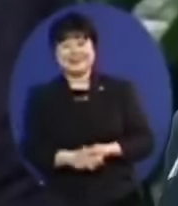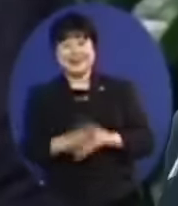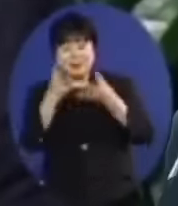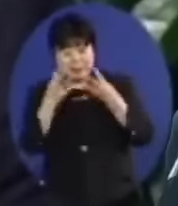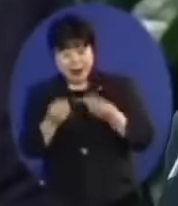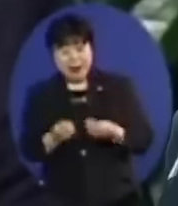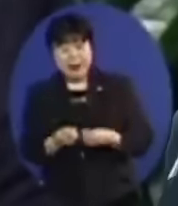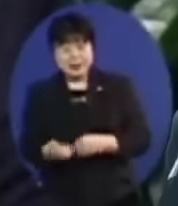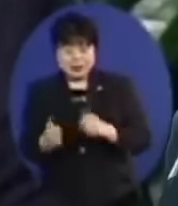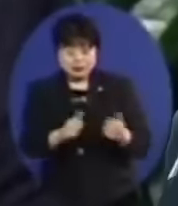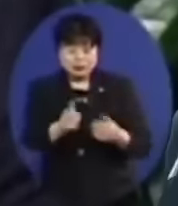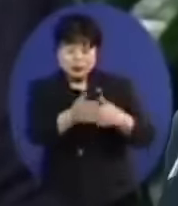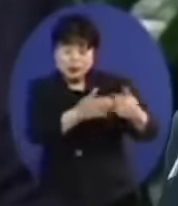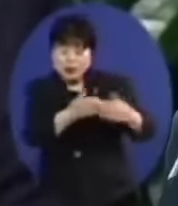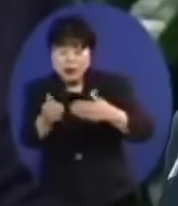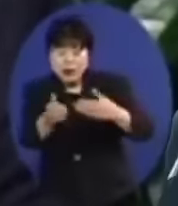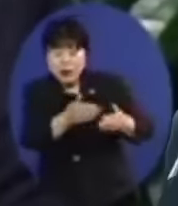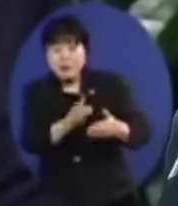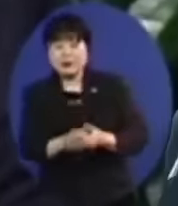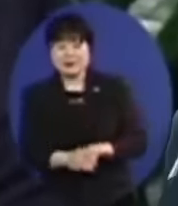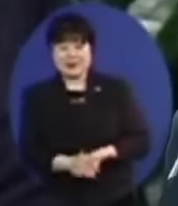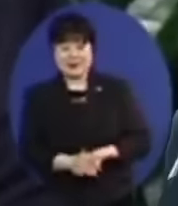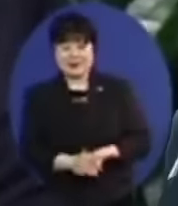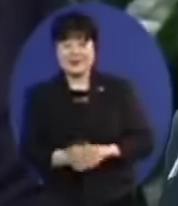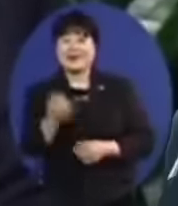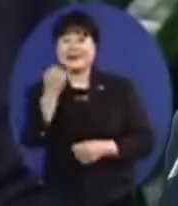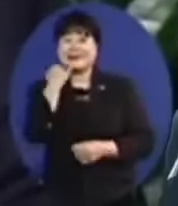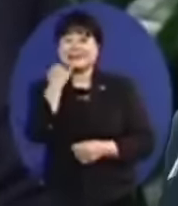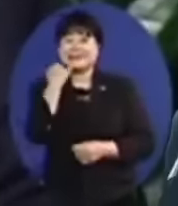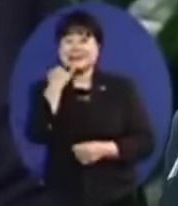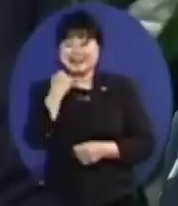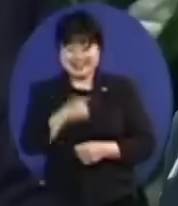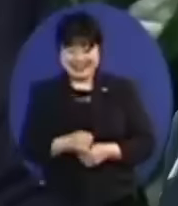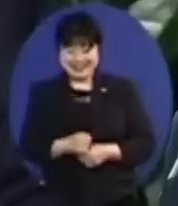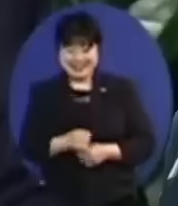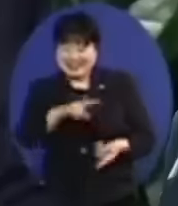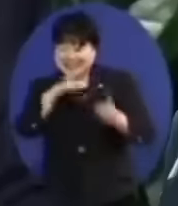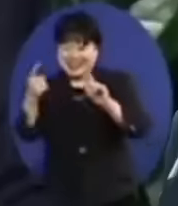수없이 죽을 것 같음에도 불구하고 안 죽는 게 참 희한해요.